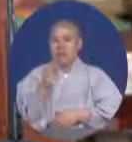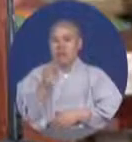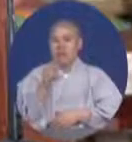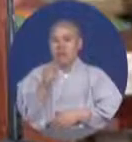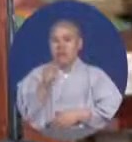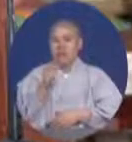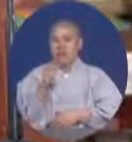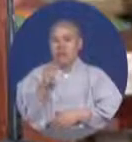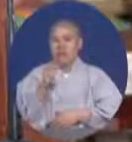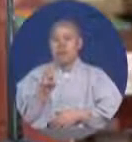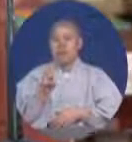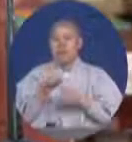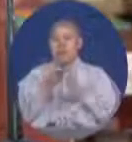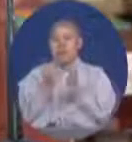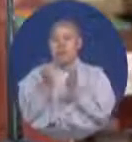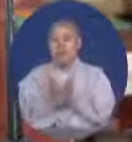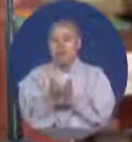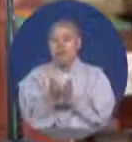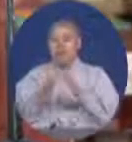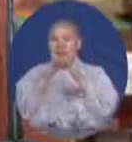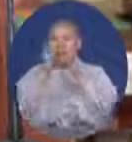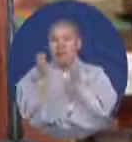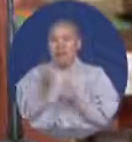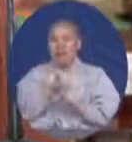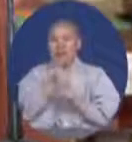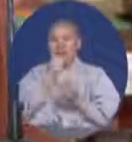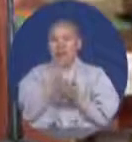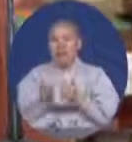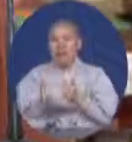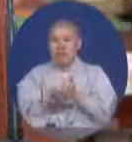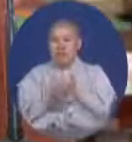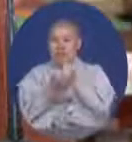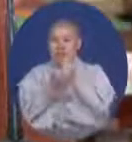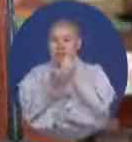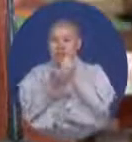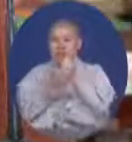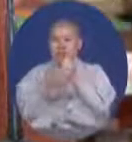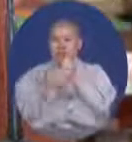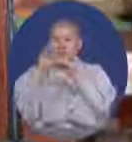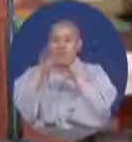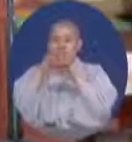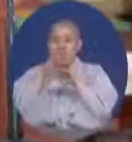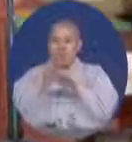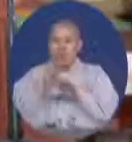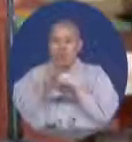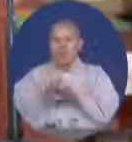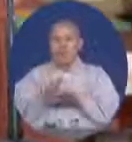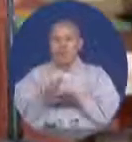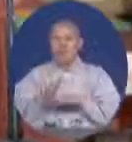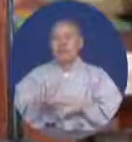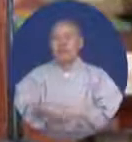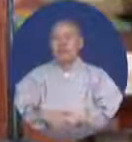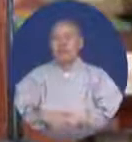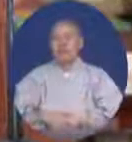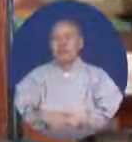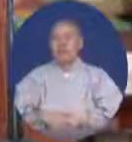전부가 찬불성이에요. 세주묘원품이 전부 부처님을 찬탄한 개성이에요.